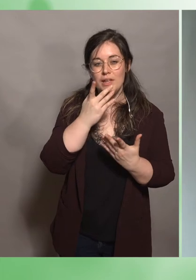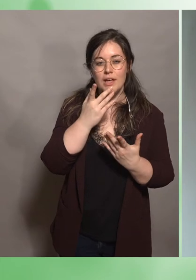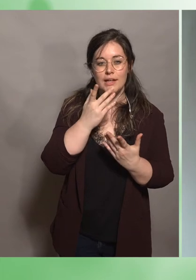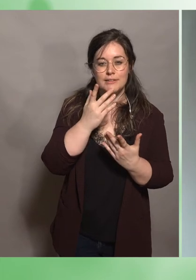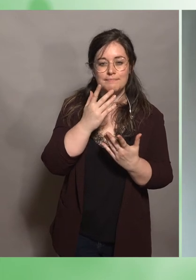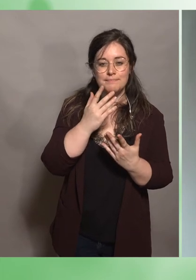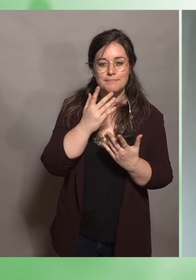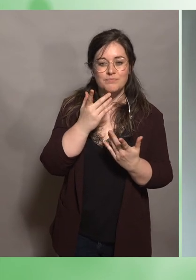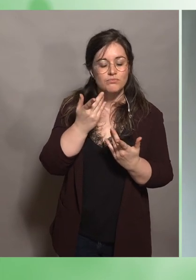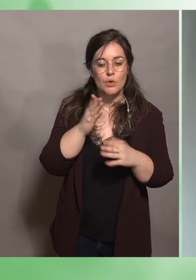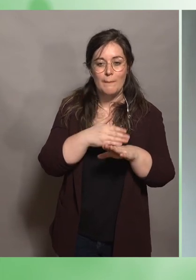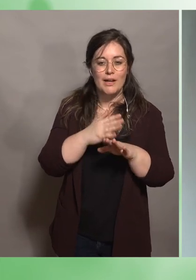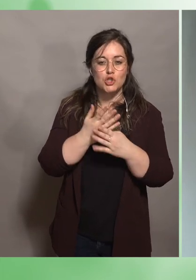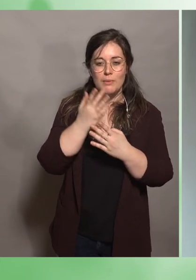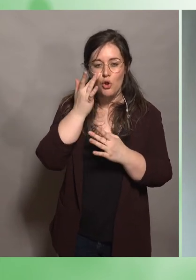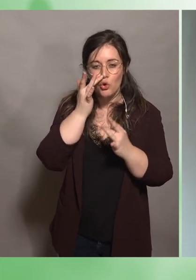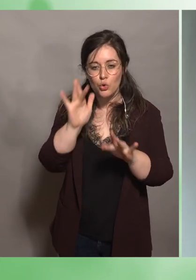das Thema Kündigungsfristen.